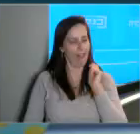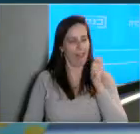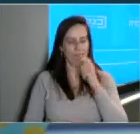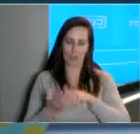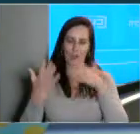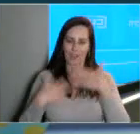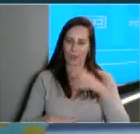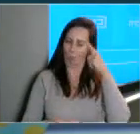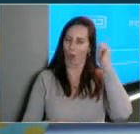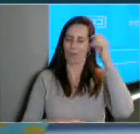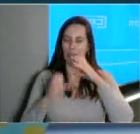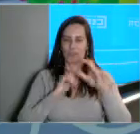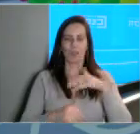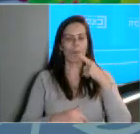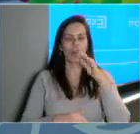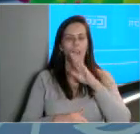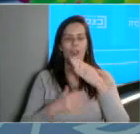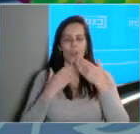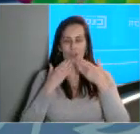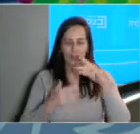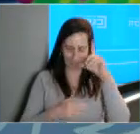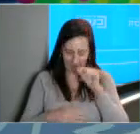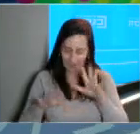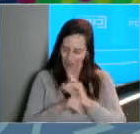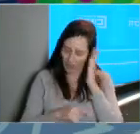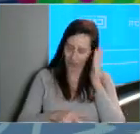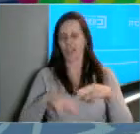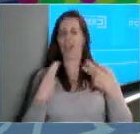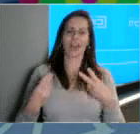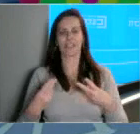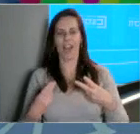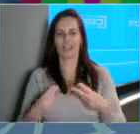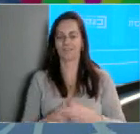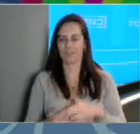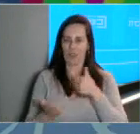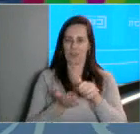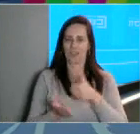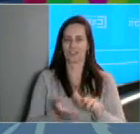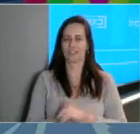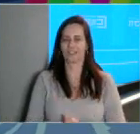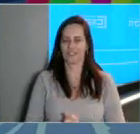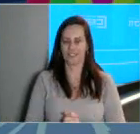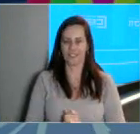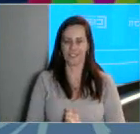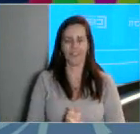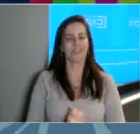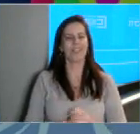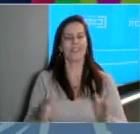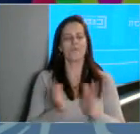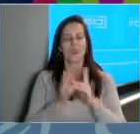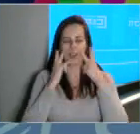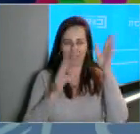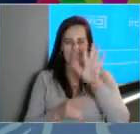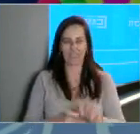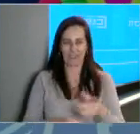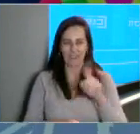עייף. גאון תקשורת. אחרי שהוא אמר תודה ונרדם, 10 דקות שינה, חזר ונעם. המשיך. זה דרך אגב בהמשך למה שאמרת מקודם. בוא נראה את